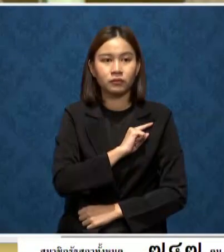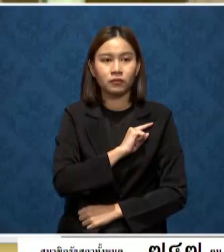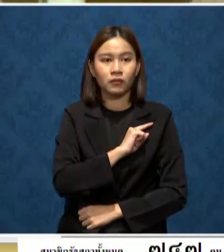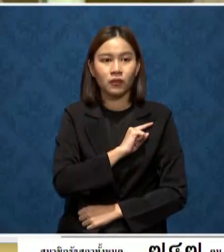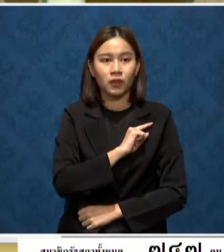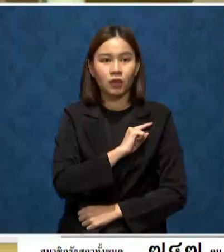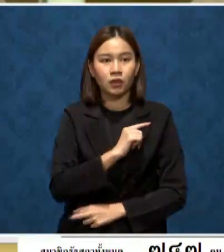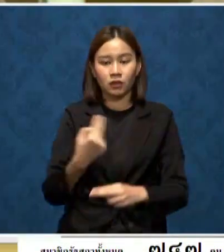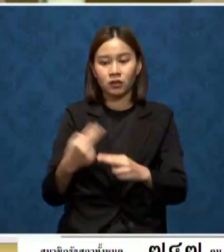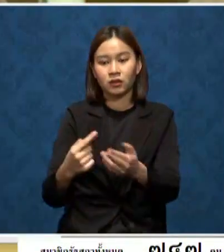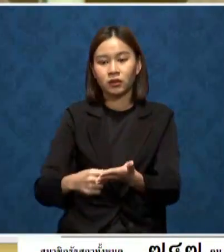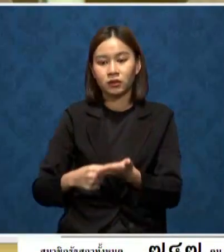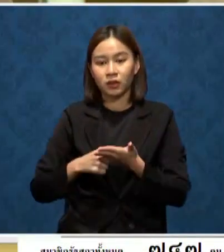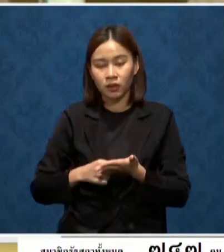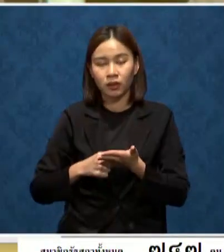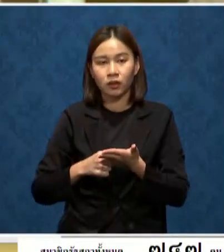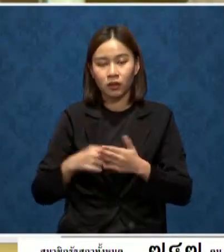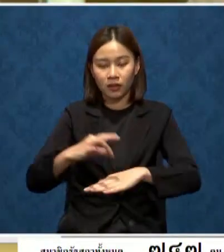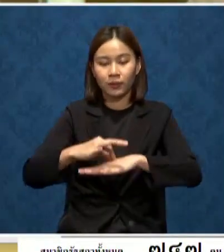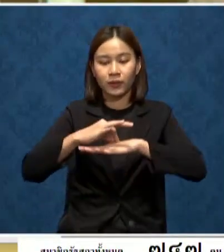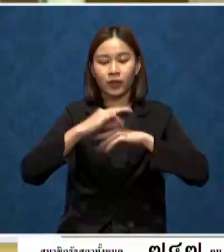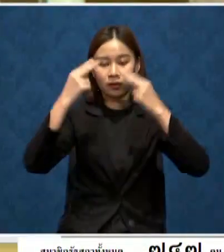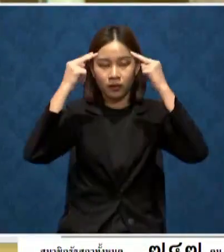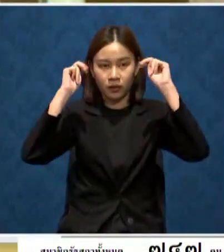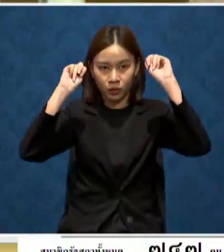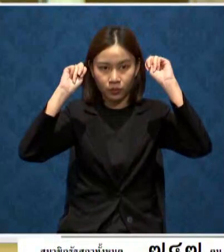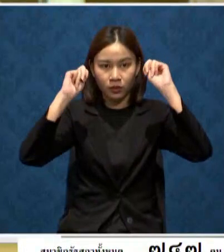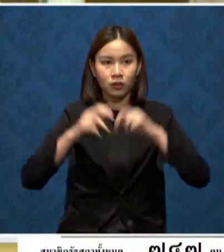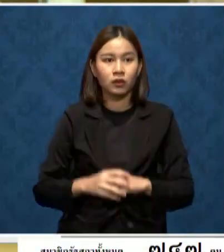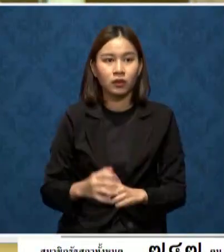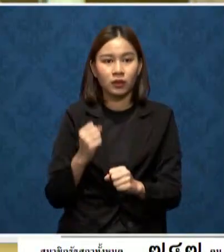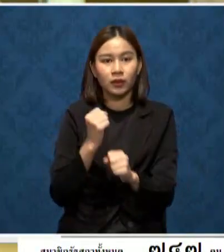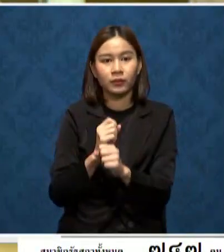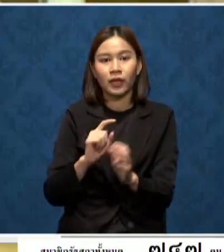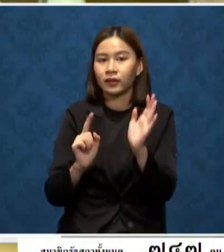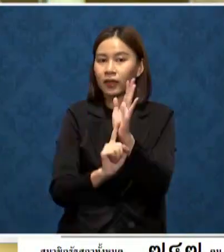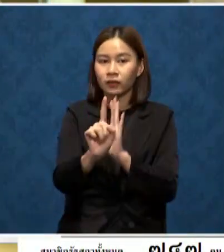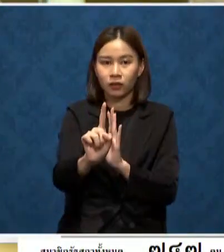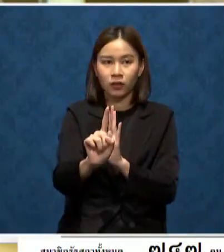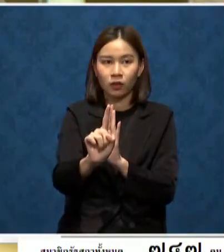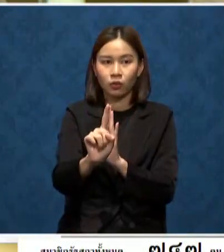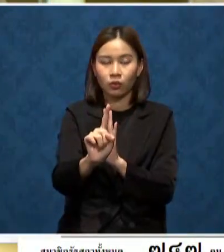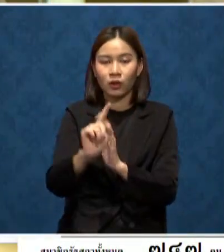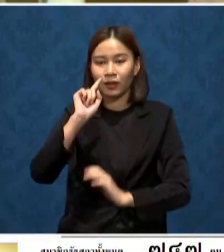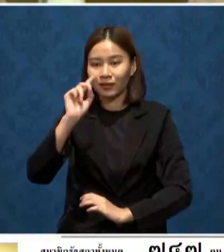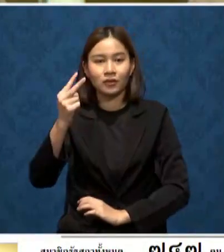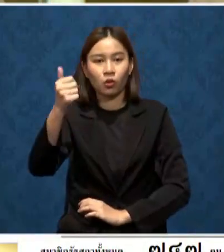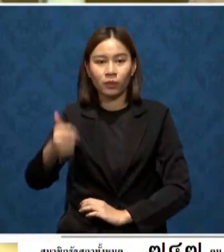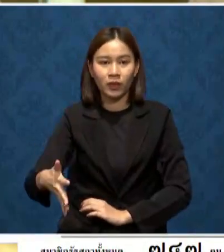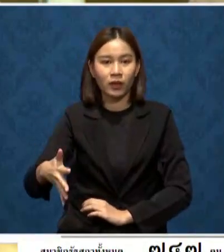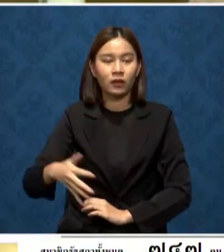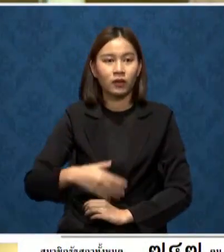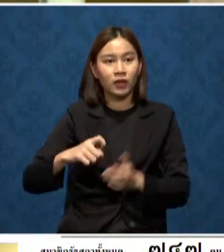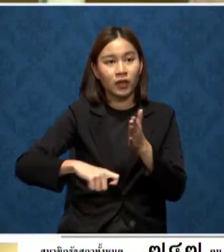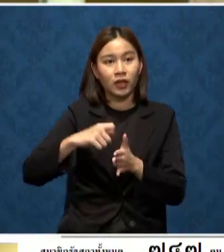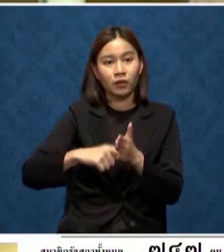วาการเสนอชื่อบุคคลที่เปายกเร่มตรีนั้นเนนะครับทำได้ครั้งเดียวเสนอสร้มไม่ได้เห